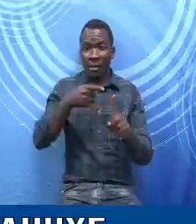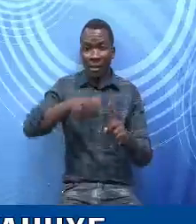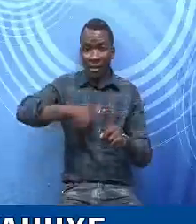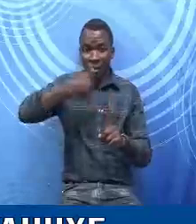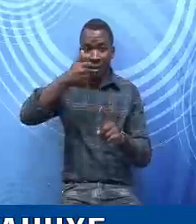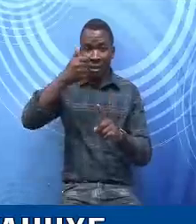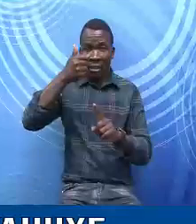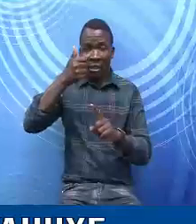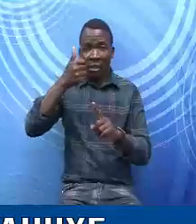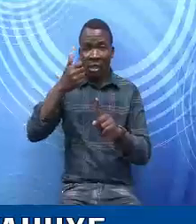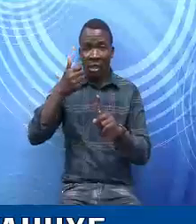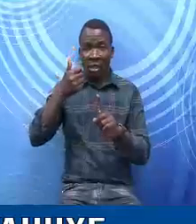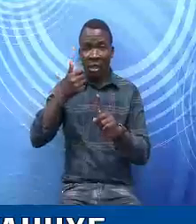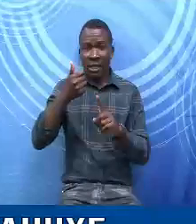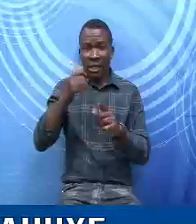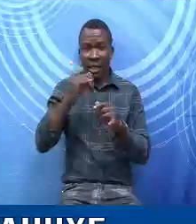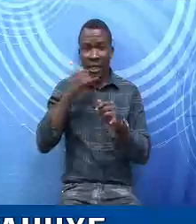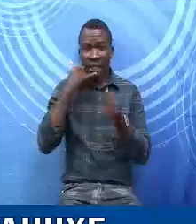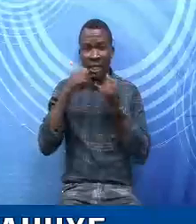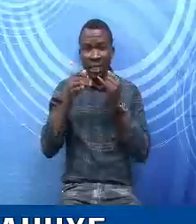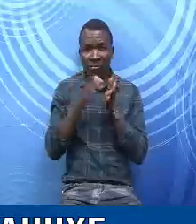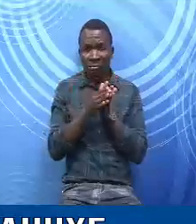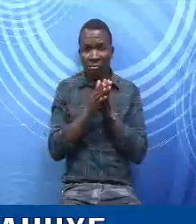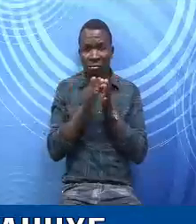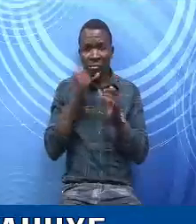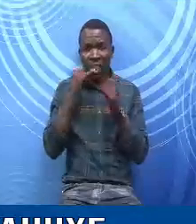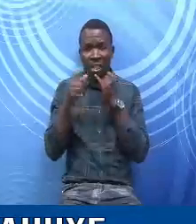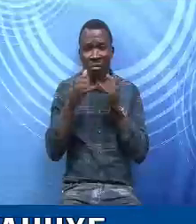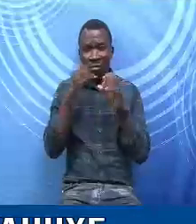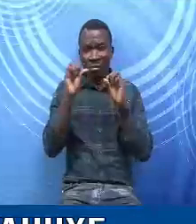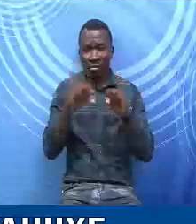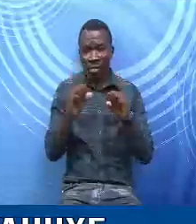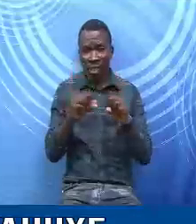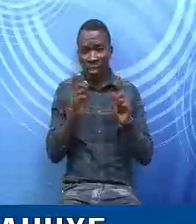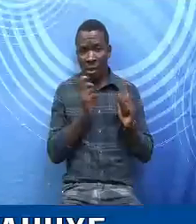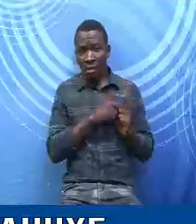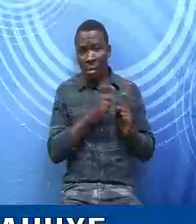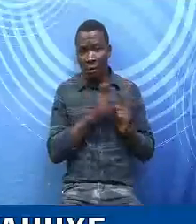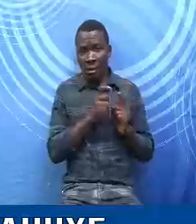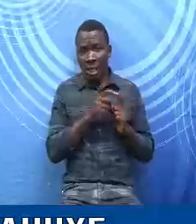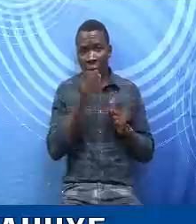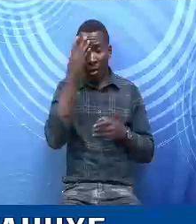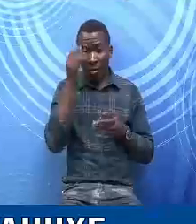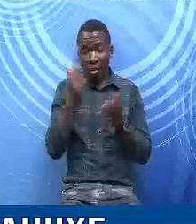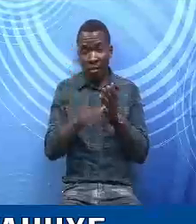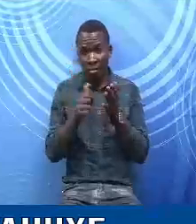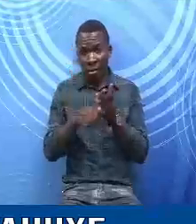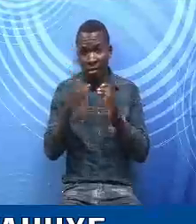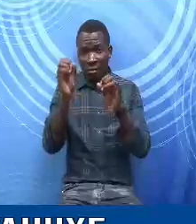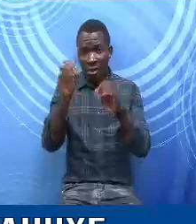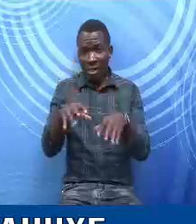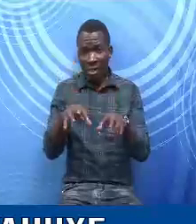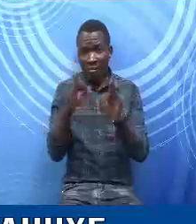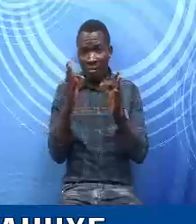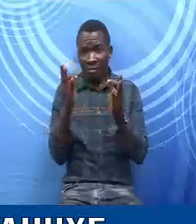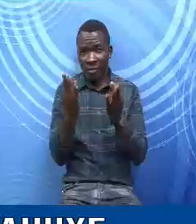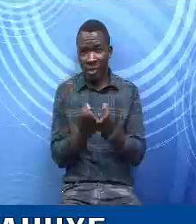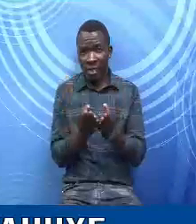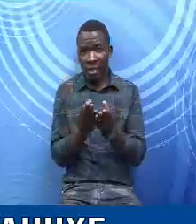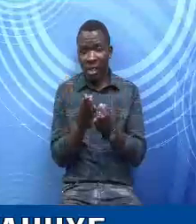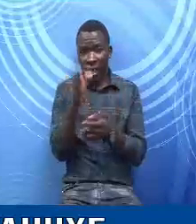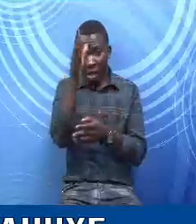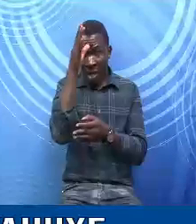ni inkuru ibabaje iteye n'agahinda burani na confession wabasize mu muryango musaza gutinyuka gufata